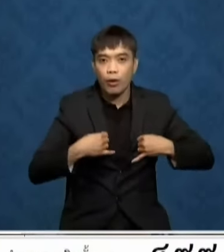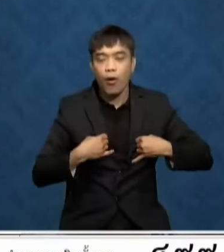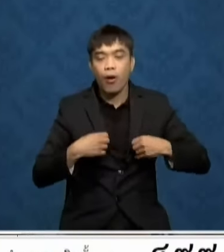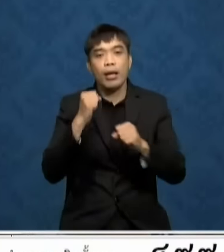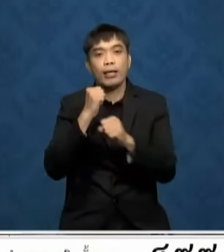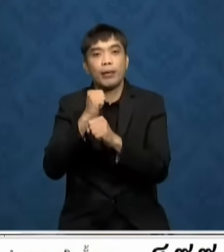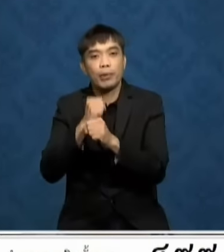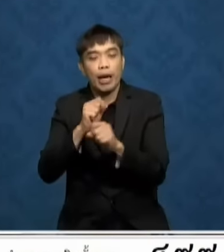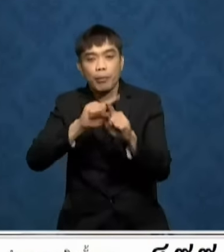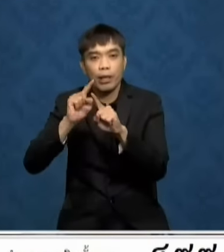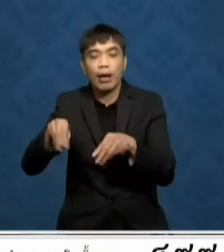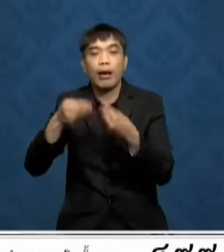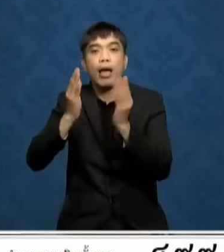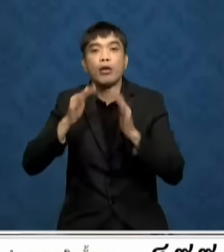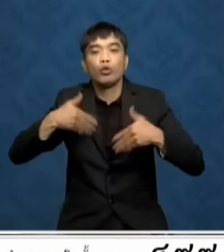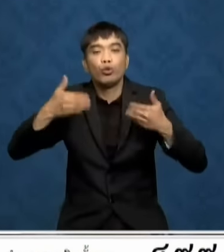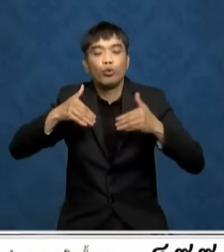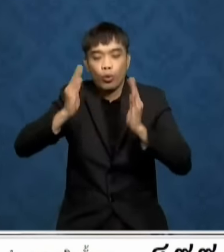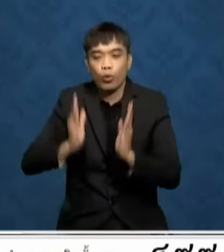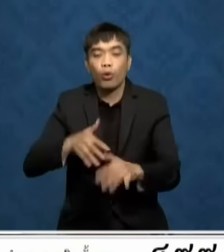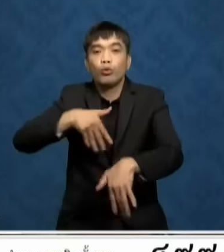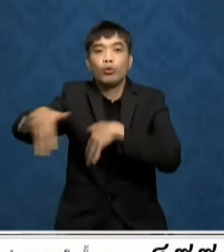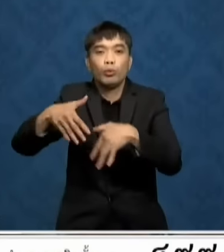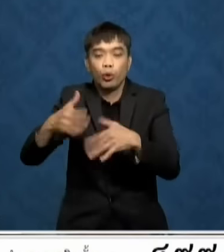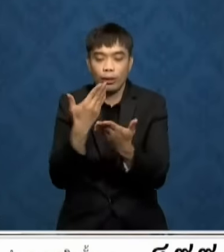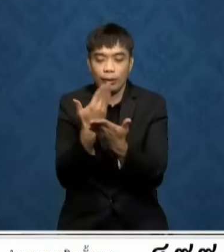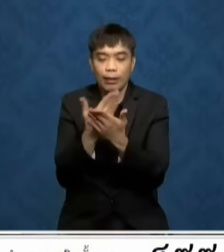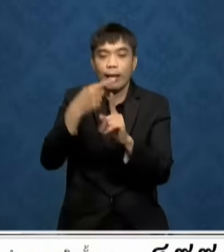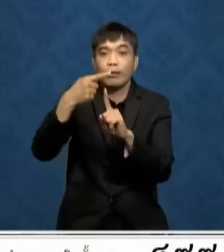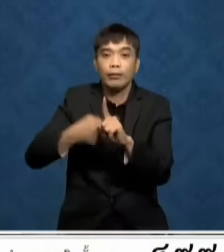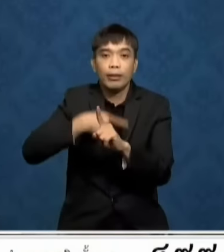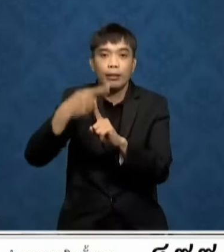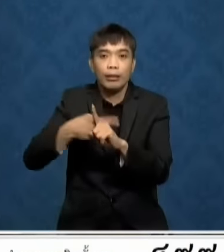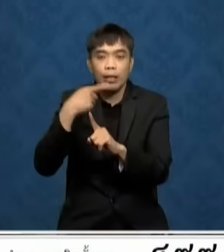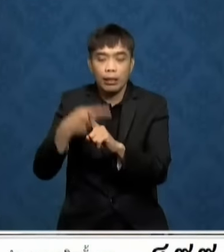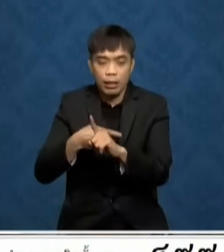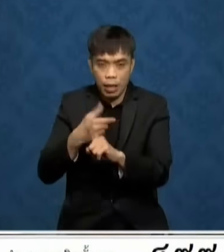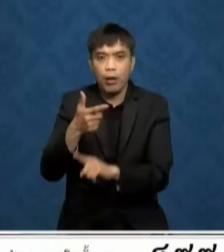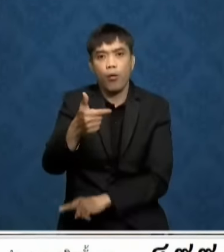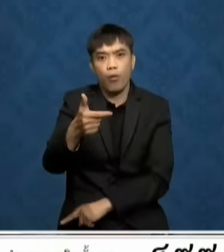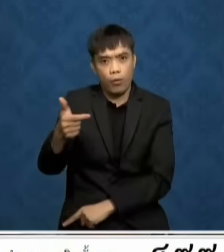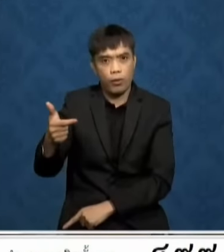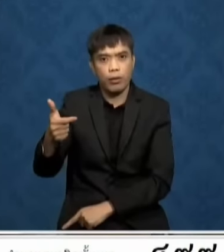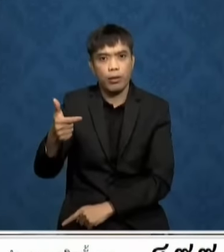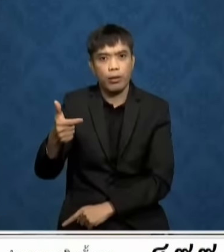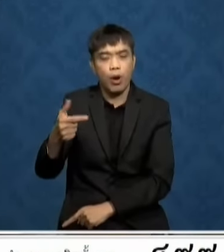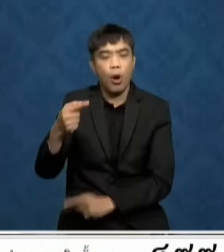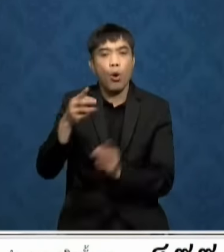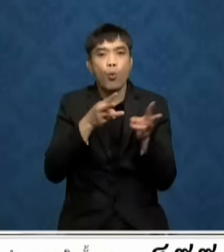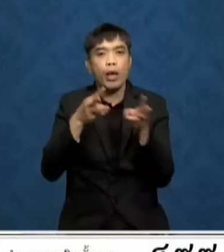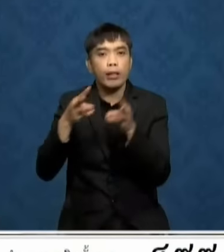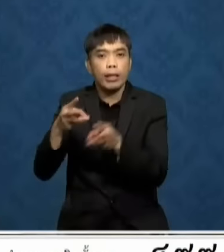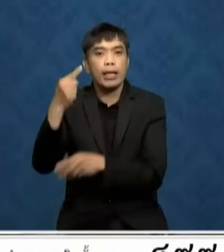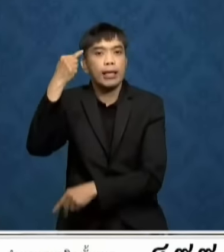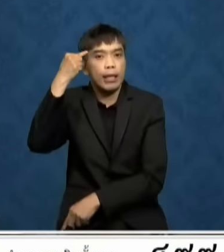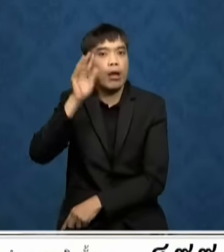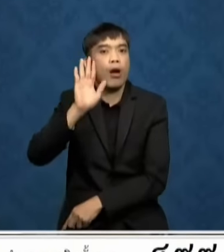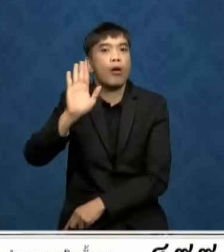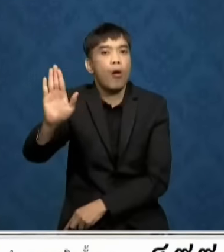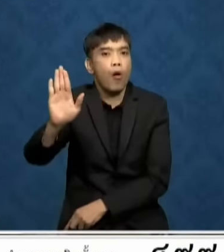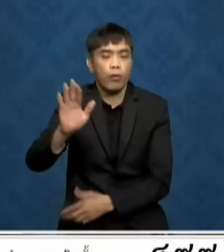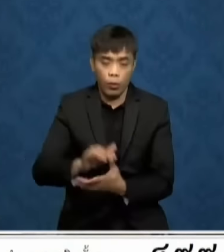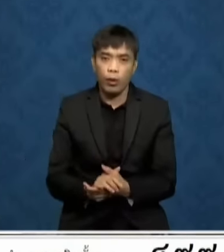ความสุขสมบูรณ์ให้กับประชาชนทุกคนจะมีเงินเดือนเสมือนกับมีบำนาญตั้งแต่เกิดจนตายก้าวหน้าที่สุดเลยเท่าที่เคยเห็นมาแต่การกระ